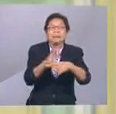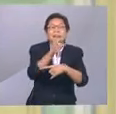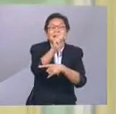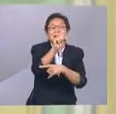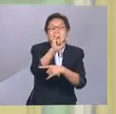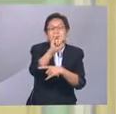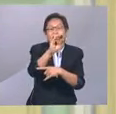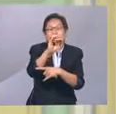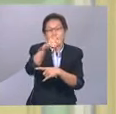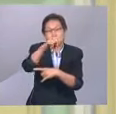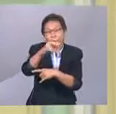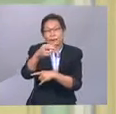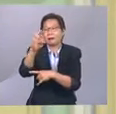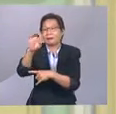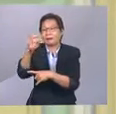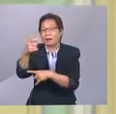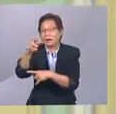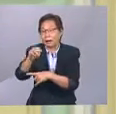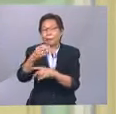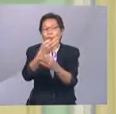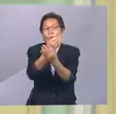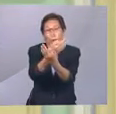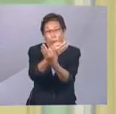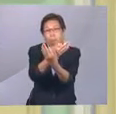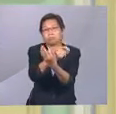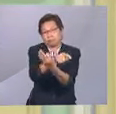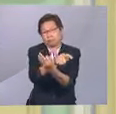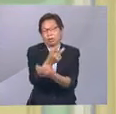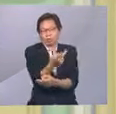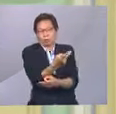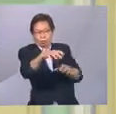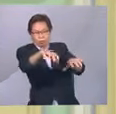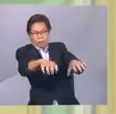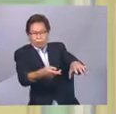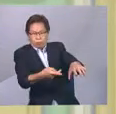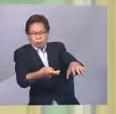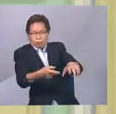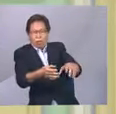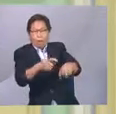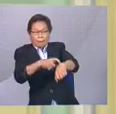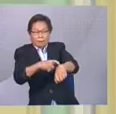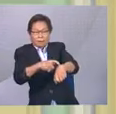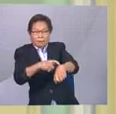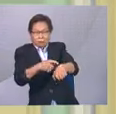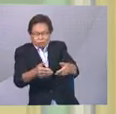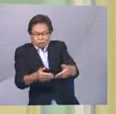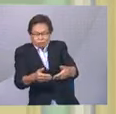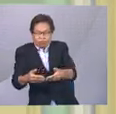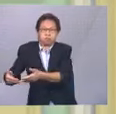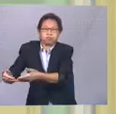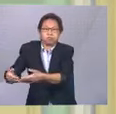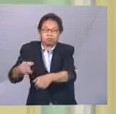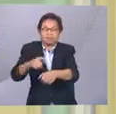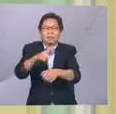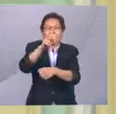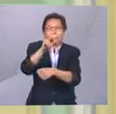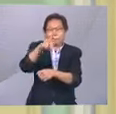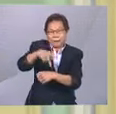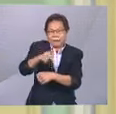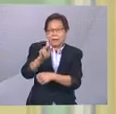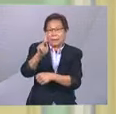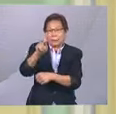kluang Johor kedua ini dilanjutkan lagi Tempo kawalan